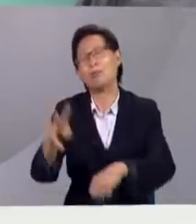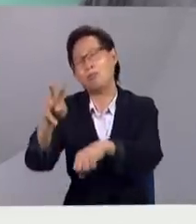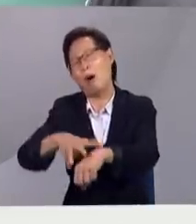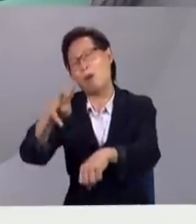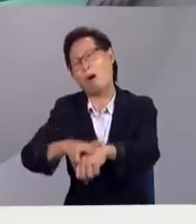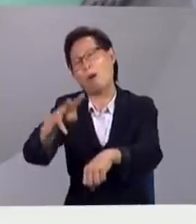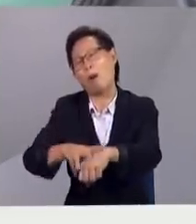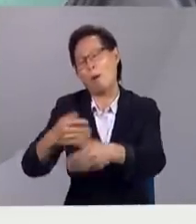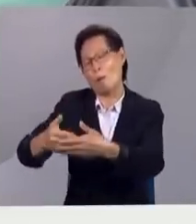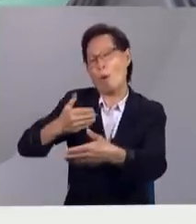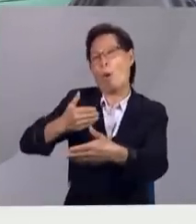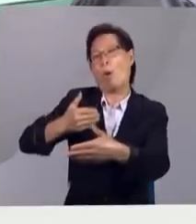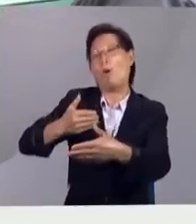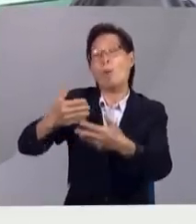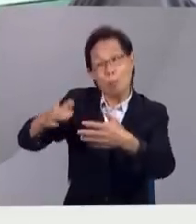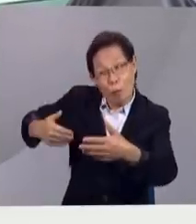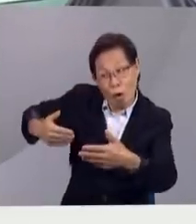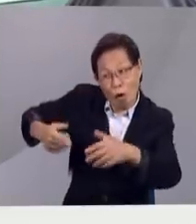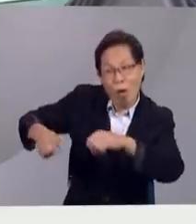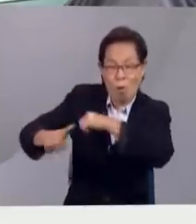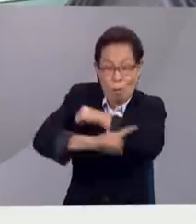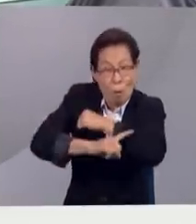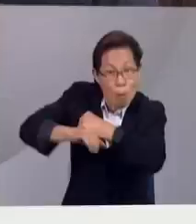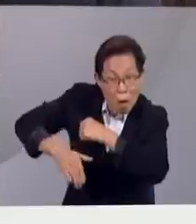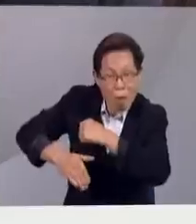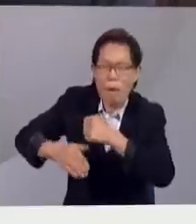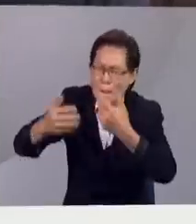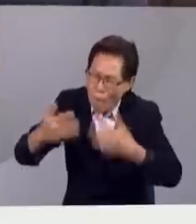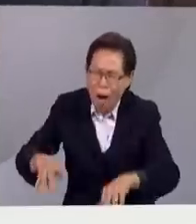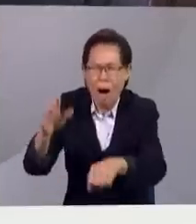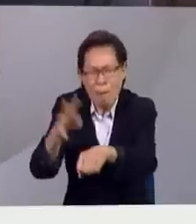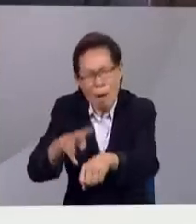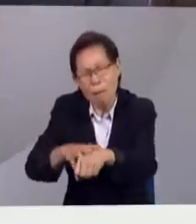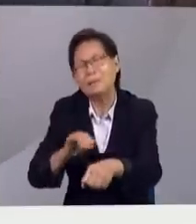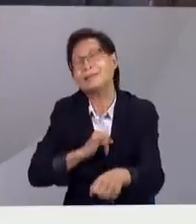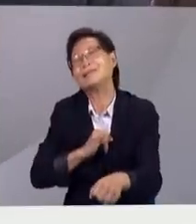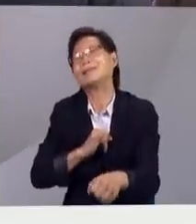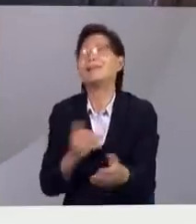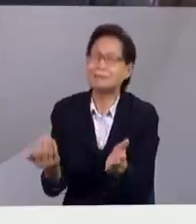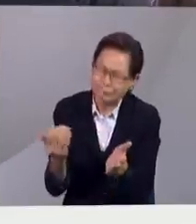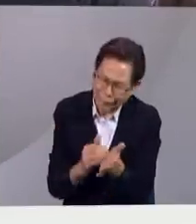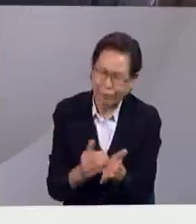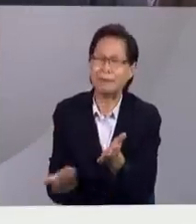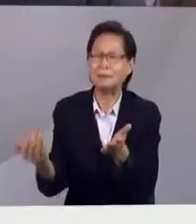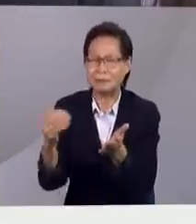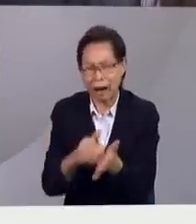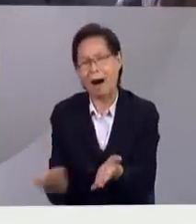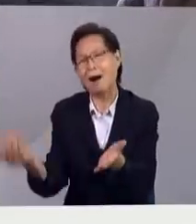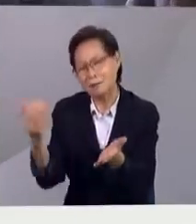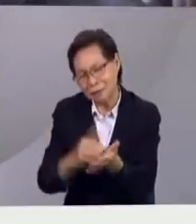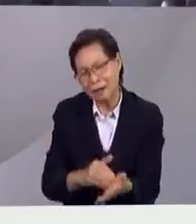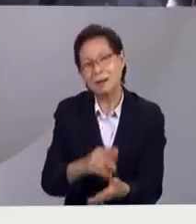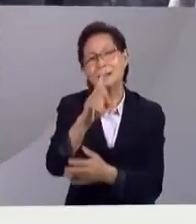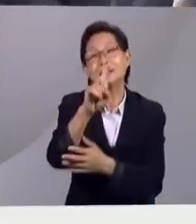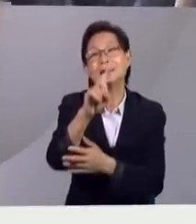amaran sebelum tindakan diambil. Ya, saya berkali-kali tegaskan, DG Kesihatan